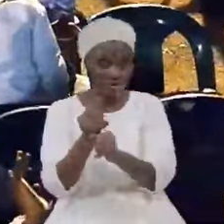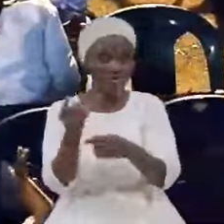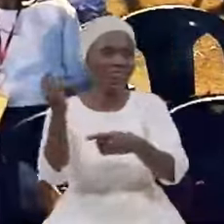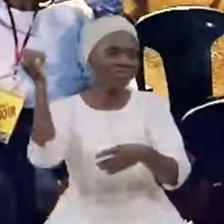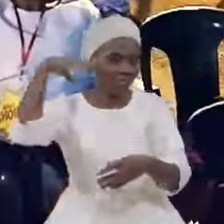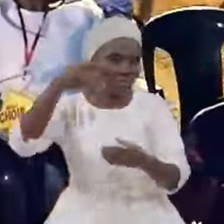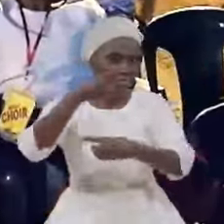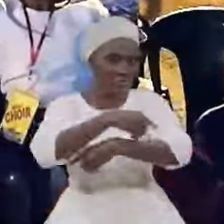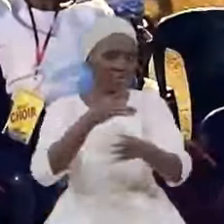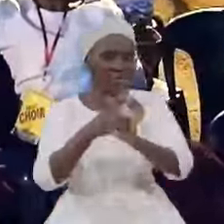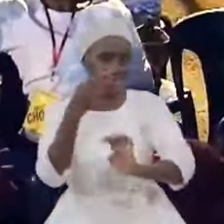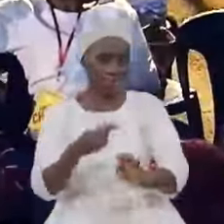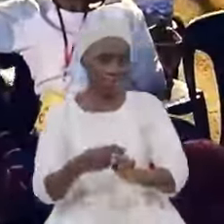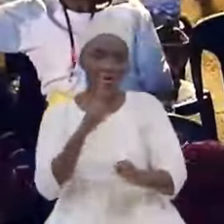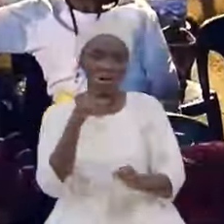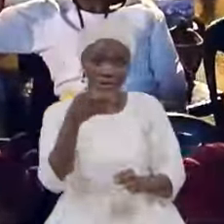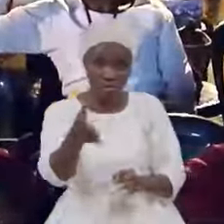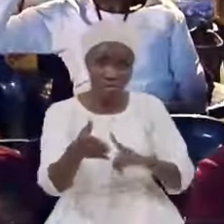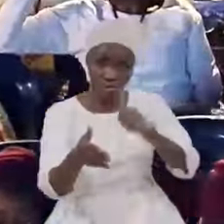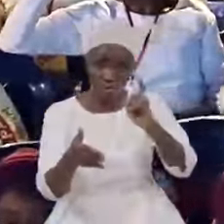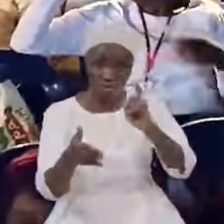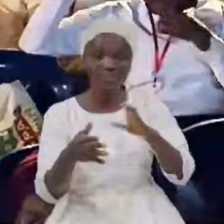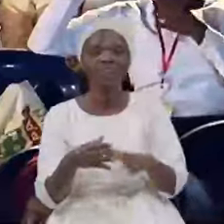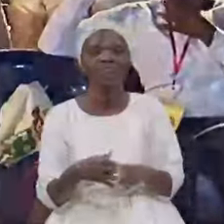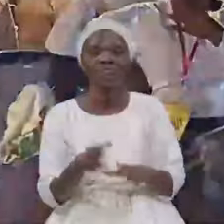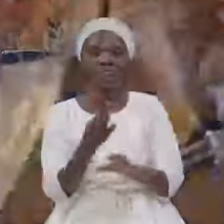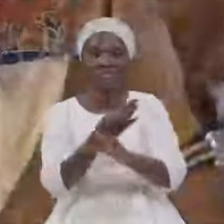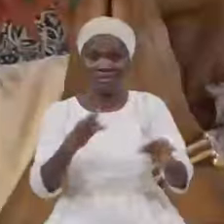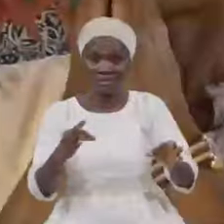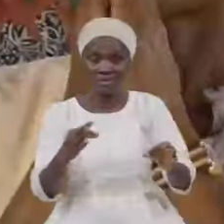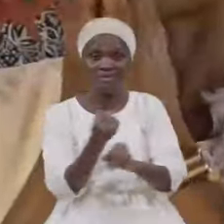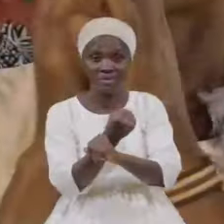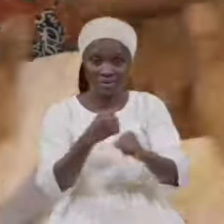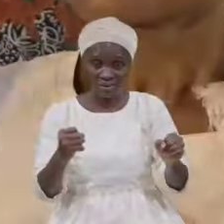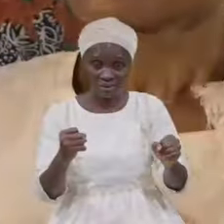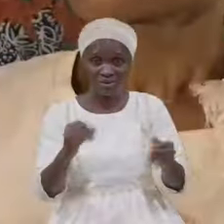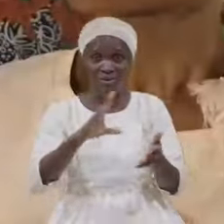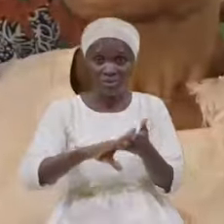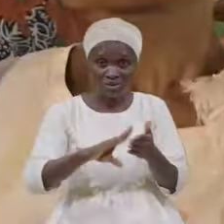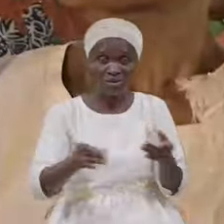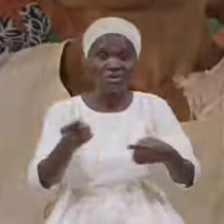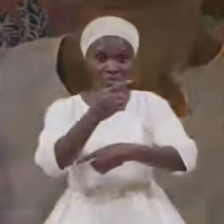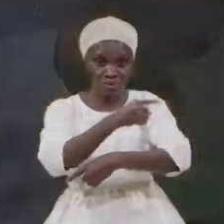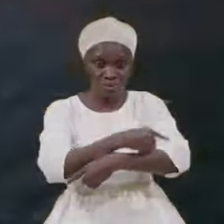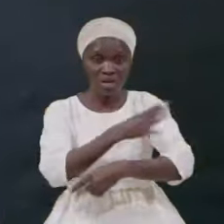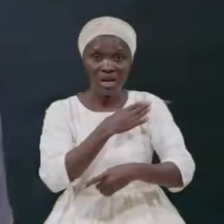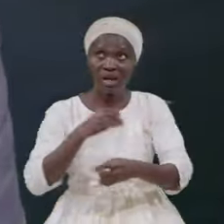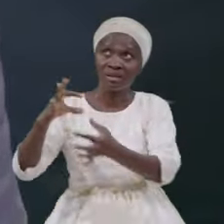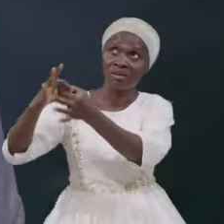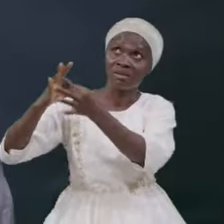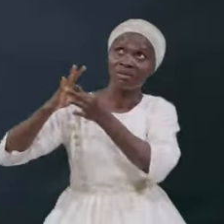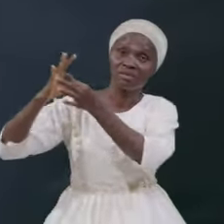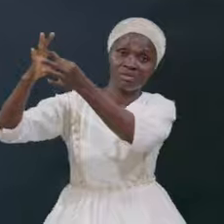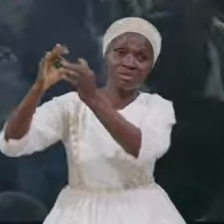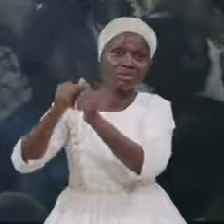aujourd'hui, la libération aujourd'hui, le salut aujourd'hui, la réconciliation aujourd'hui, avec Dieu au